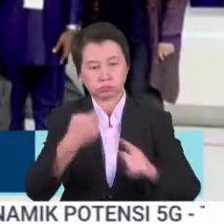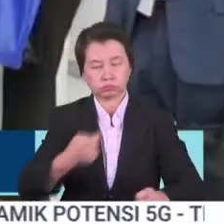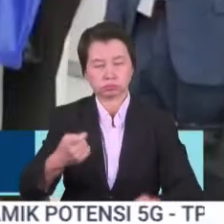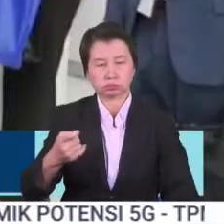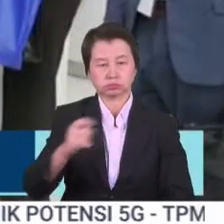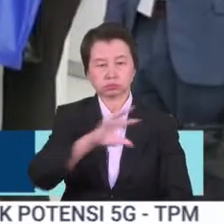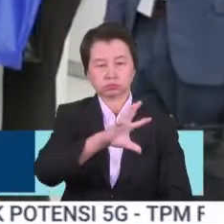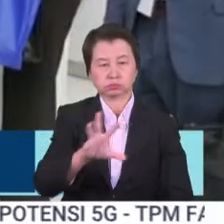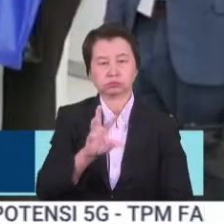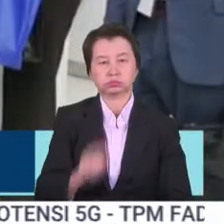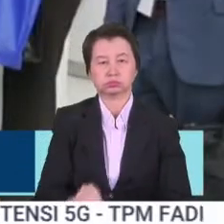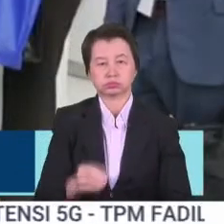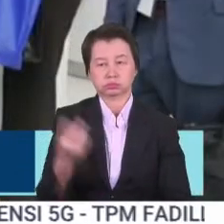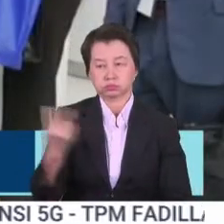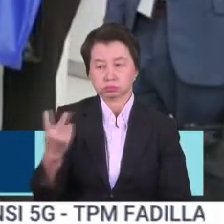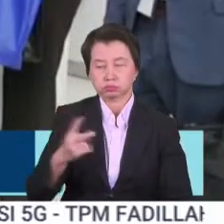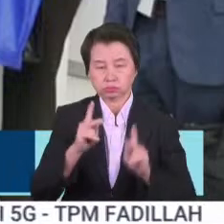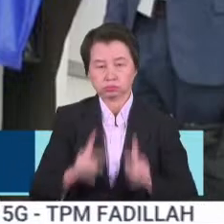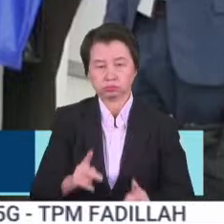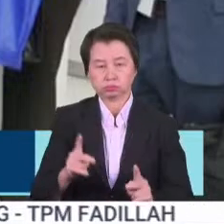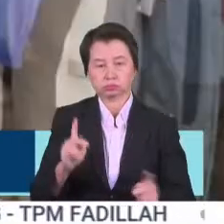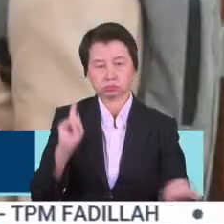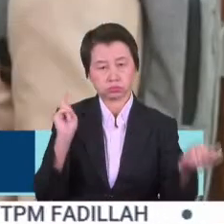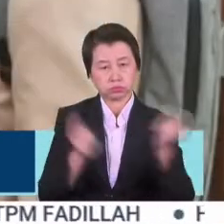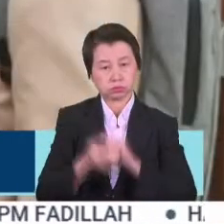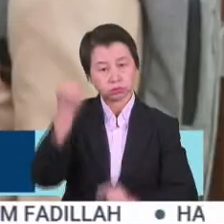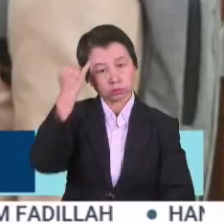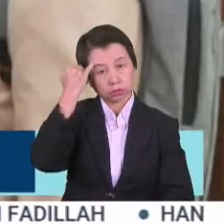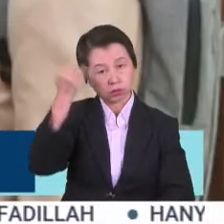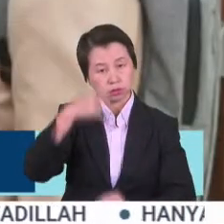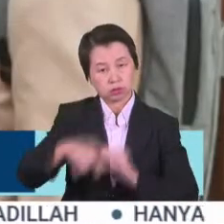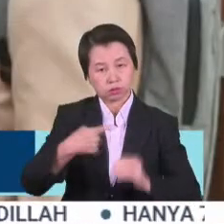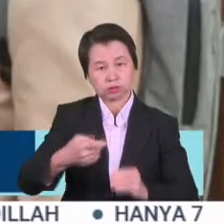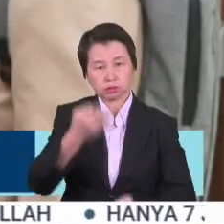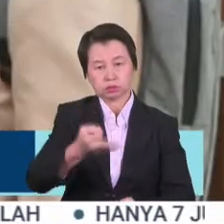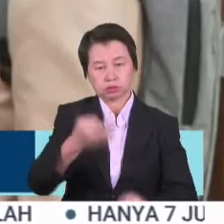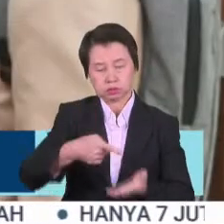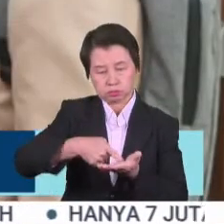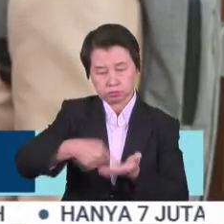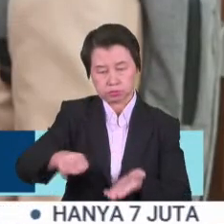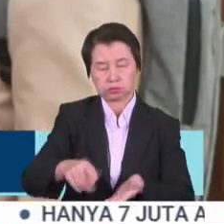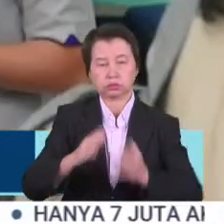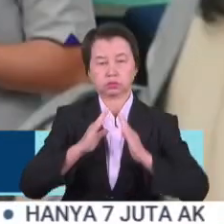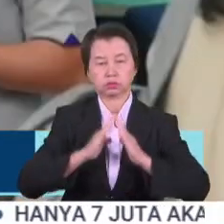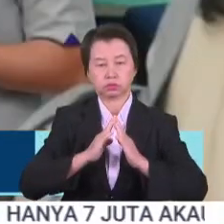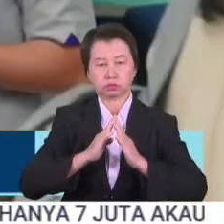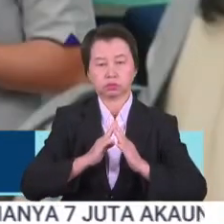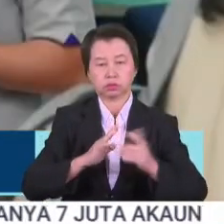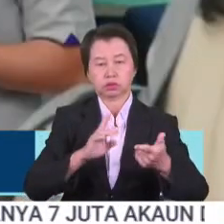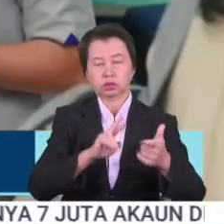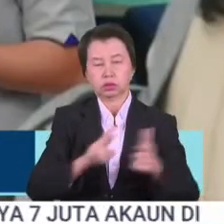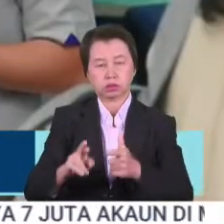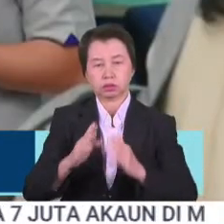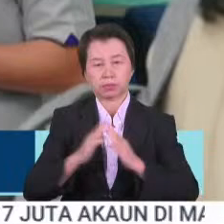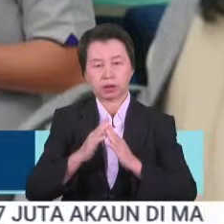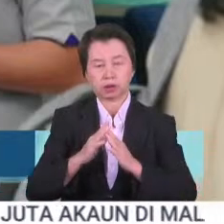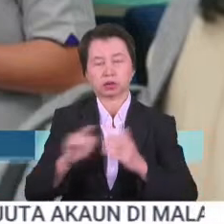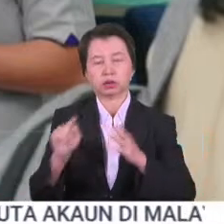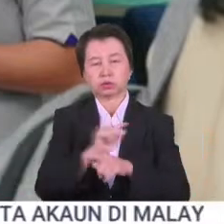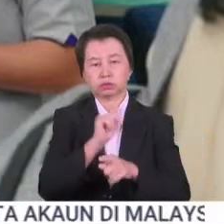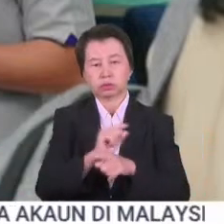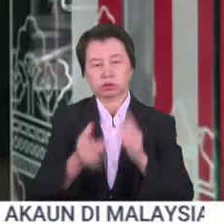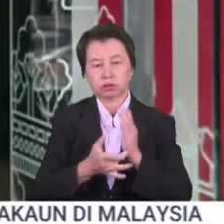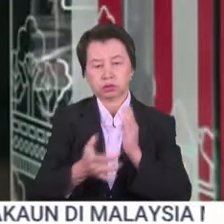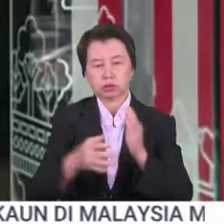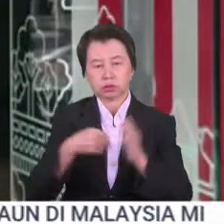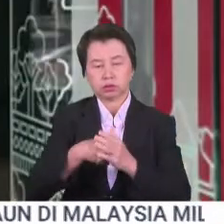Benua Afrika. Kedua-dua pihak saling bertukar pandangan berkaitan fasiliti pembiayaan perumahan, perancangan bandar dan penggunaan teknologi